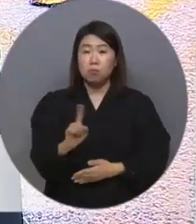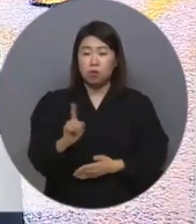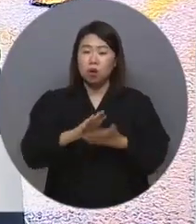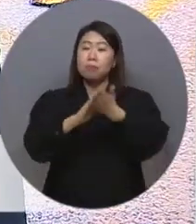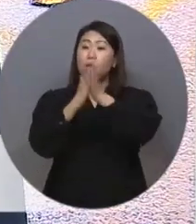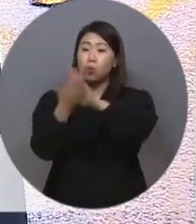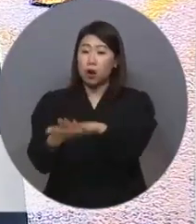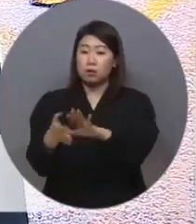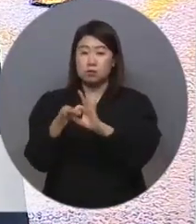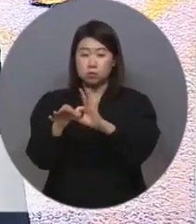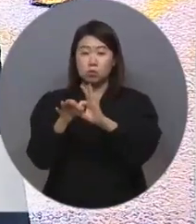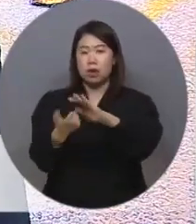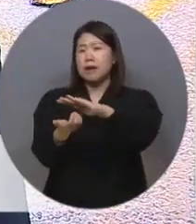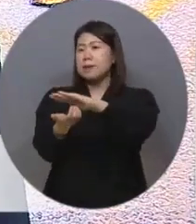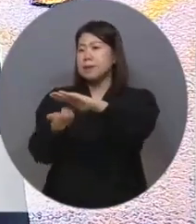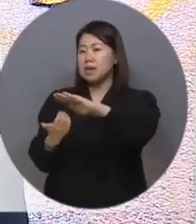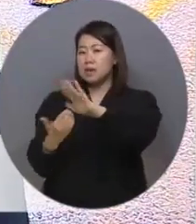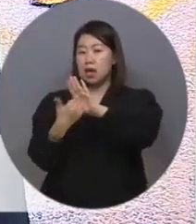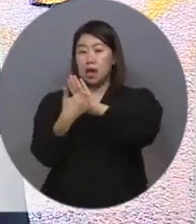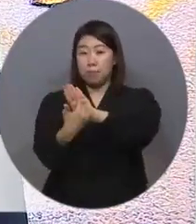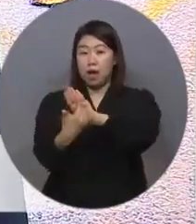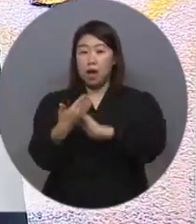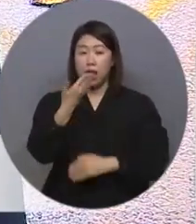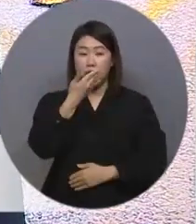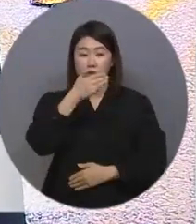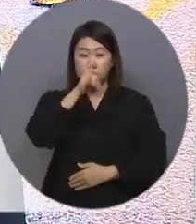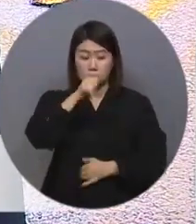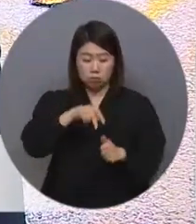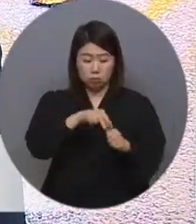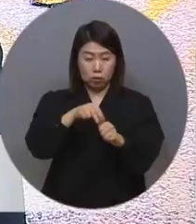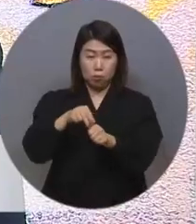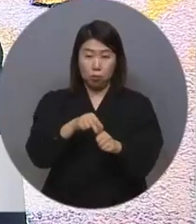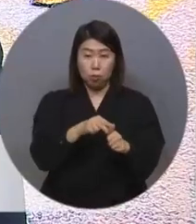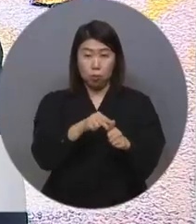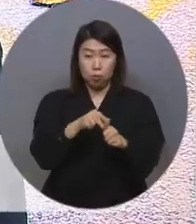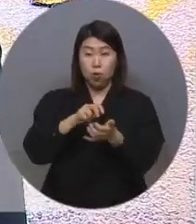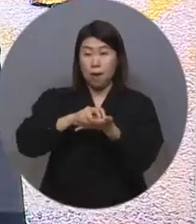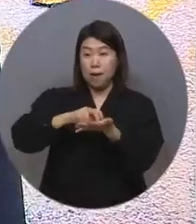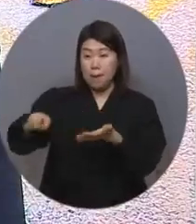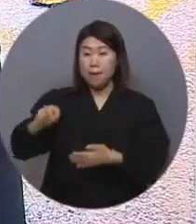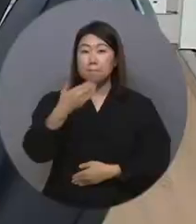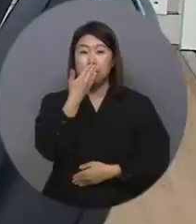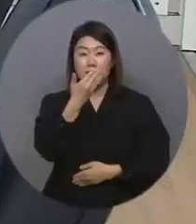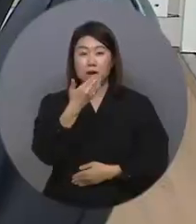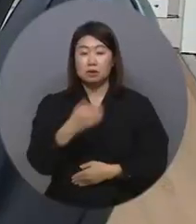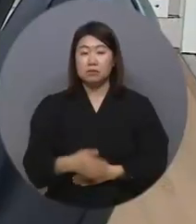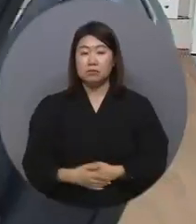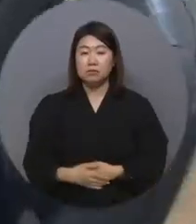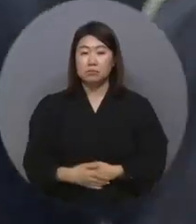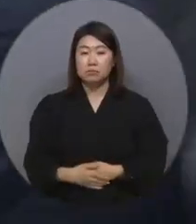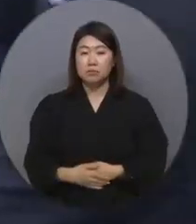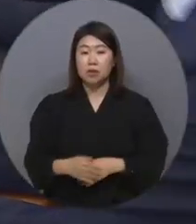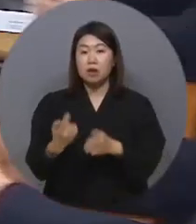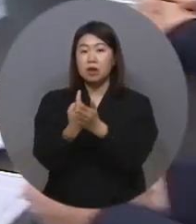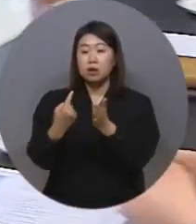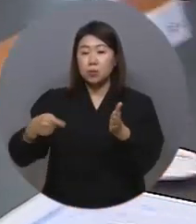모니터링을 통해서 예방 차원의 정보도 전송해 줄 수 있다는 데 있습니다. 이를